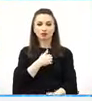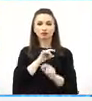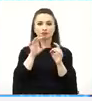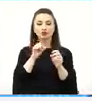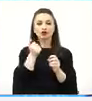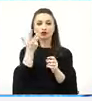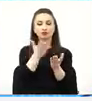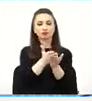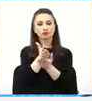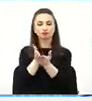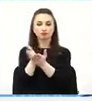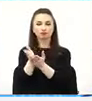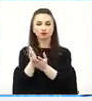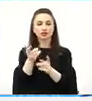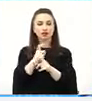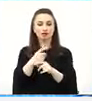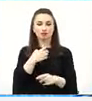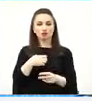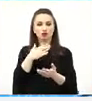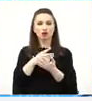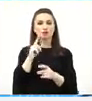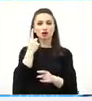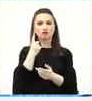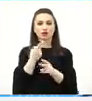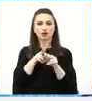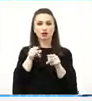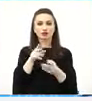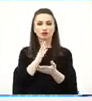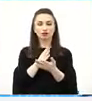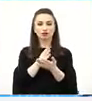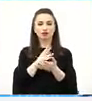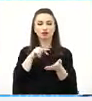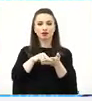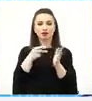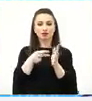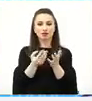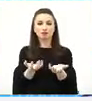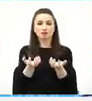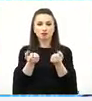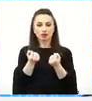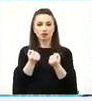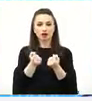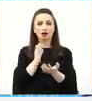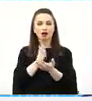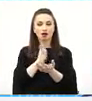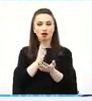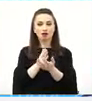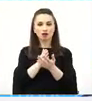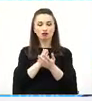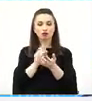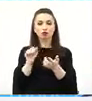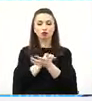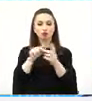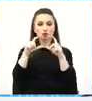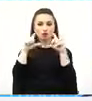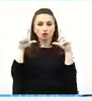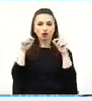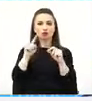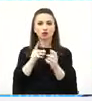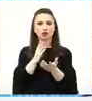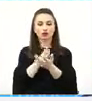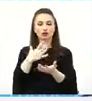რამდენიმე მიმართულება, რაც ძალიან მნიშვნელოვანია. პირველი ეს არის გენგეგმის მიღება. არსებობს ჩარჩო დოკუმენტი, რომლითაც